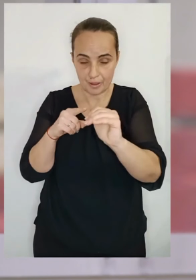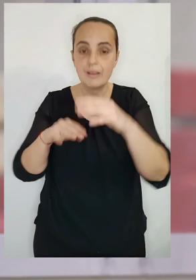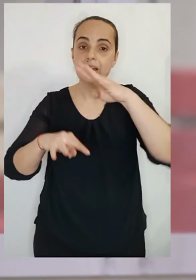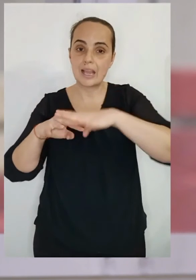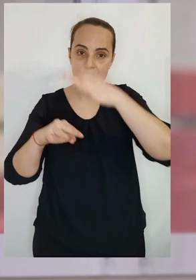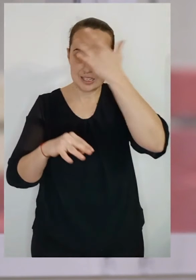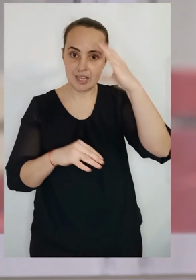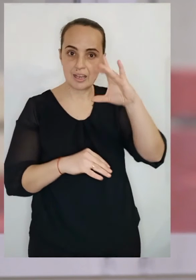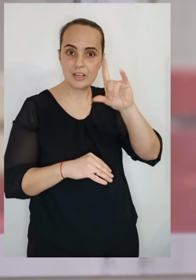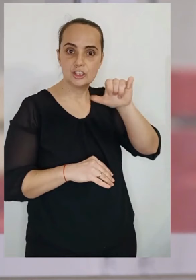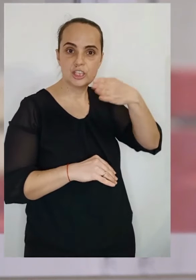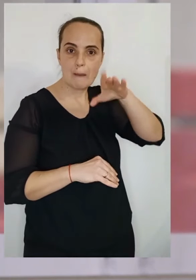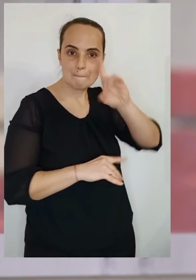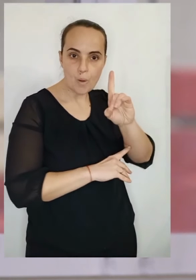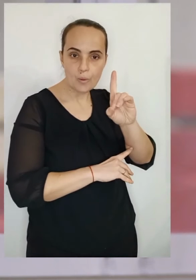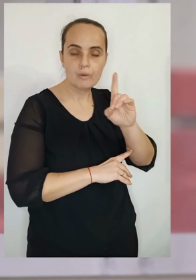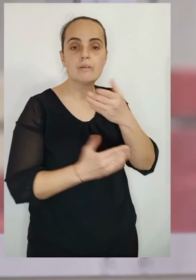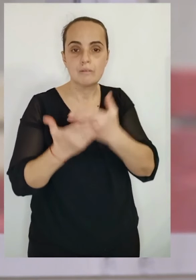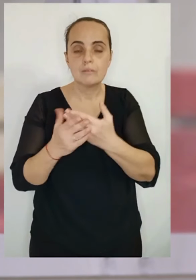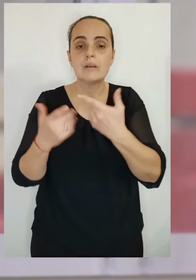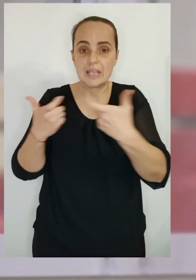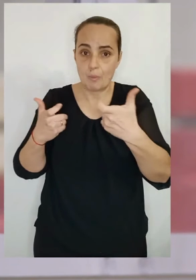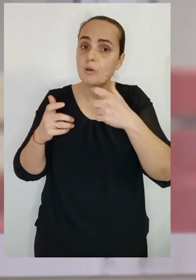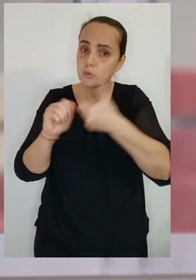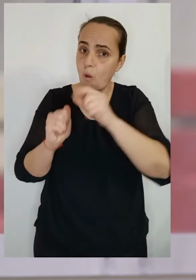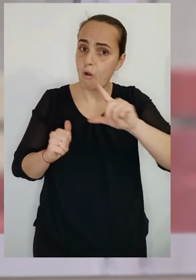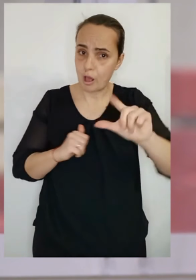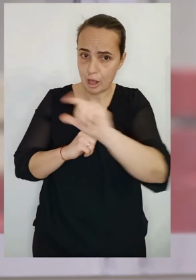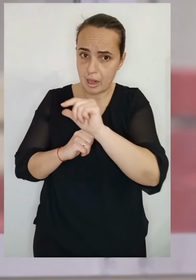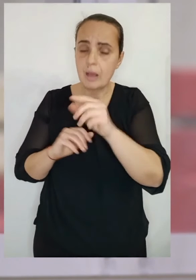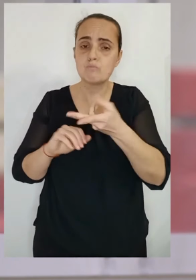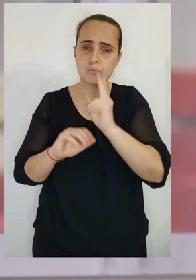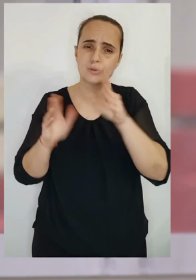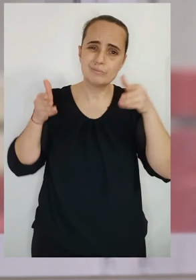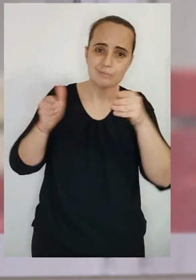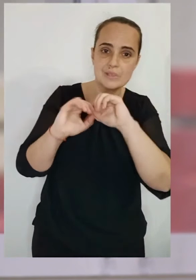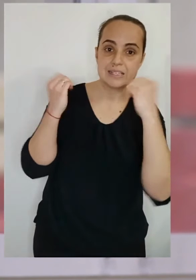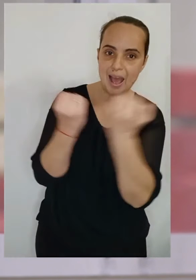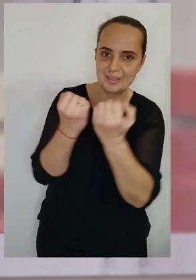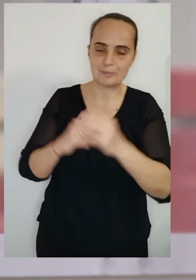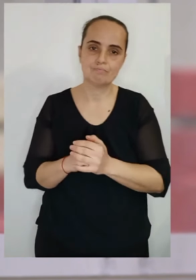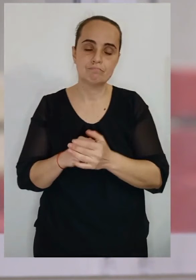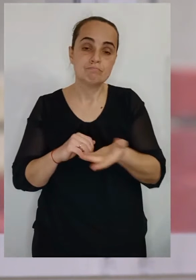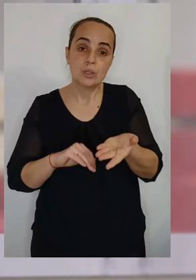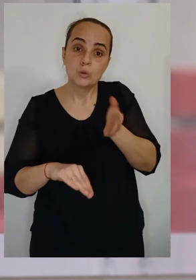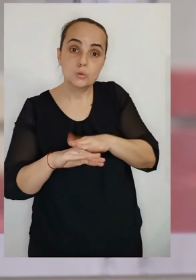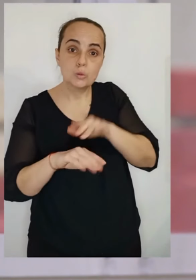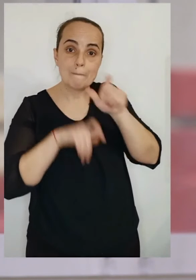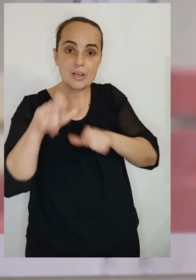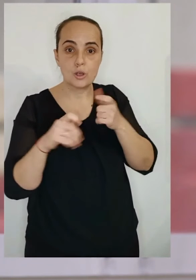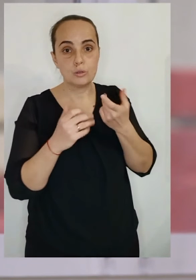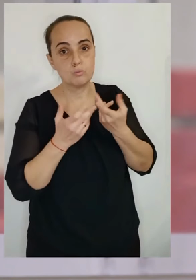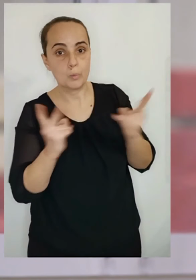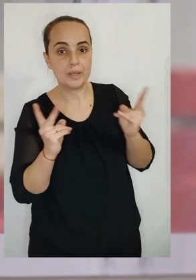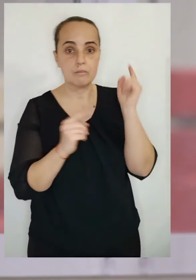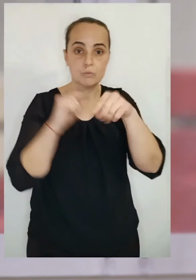de Saint-Chamond. Alors c'était déjà des équipements sportifs, notamment des stades, mais qui n'étaient pas forcément accessibles à tous.